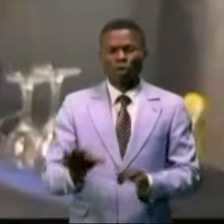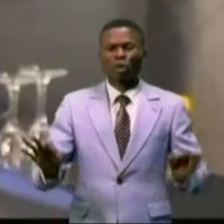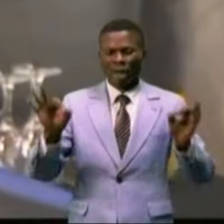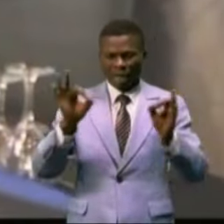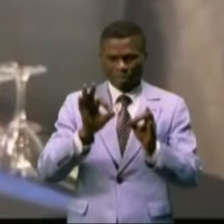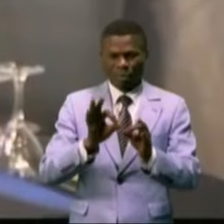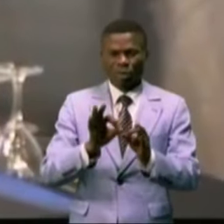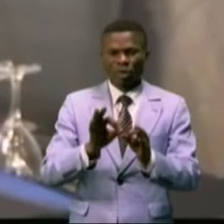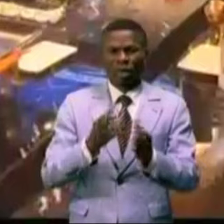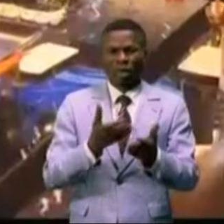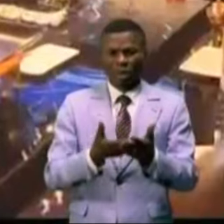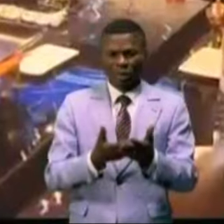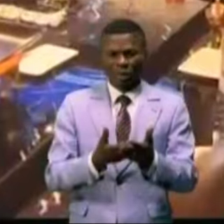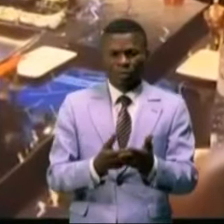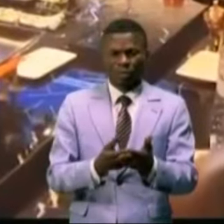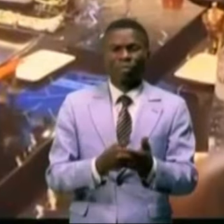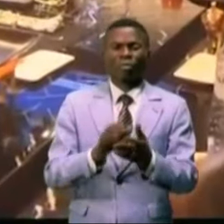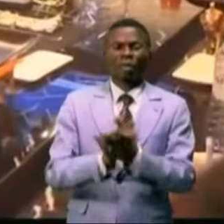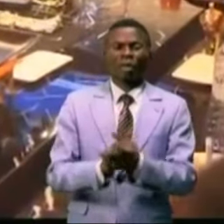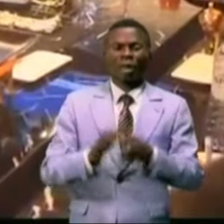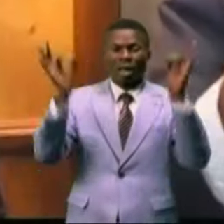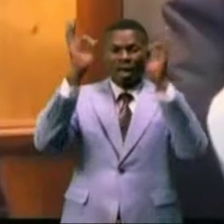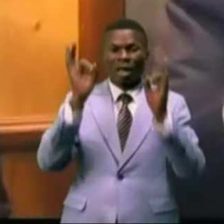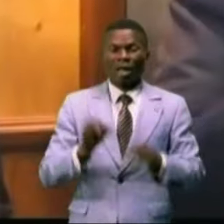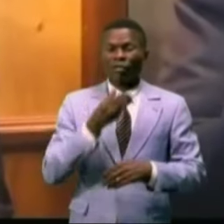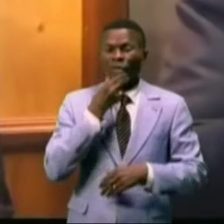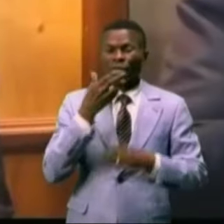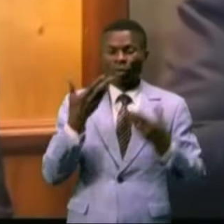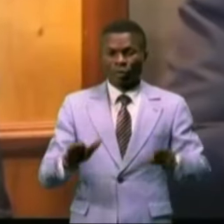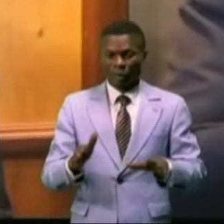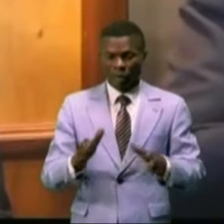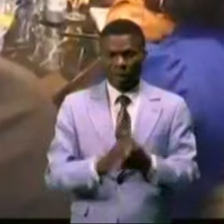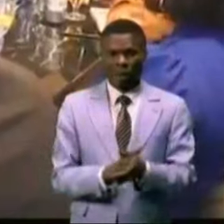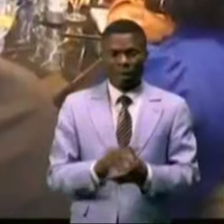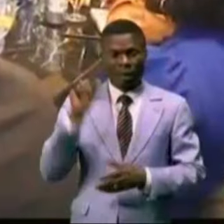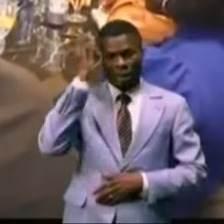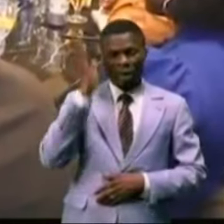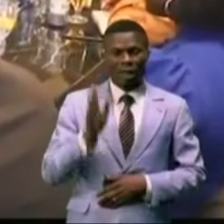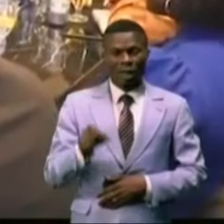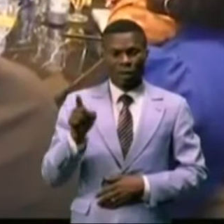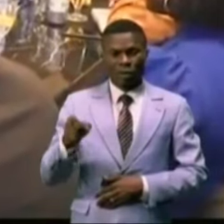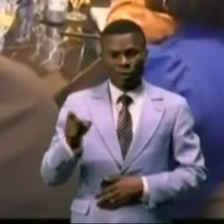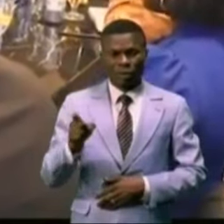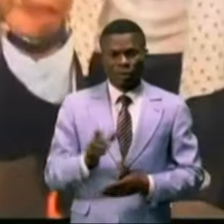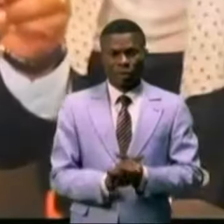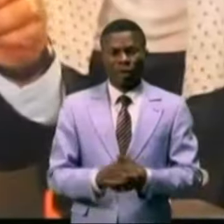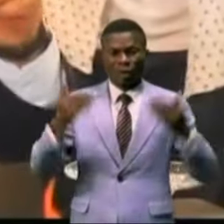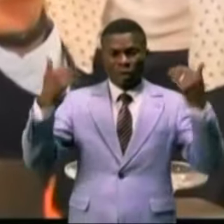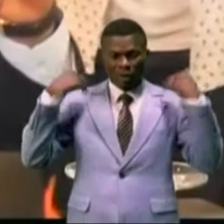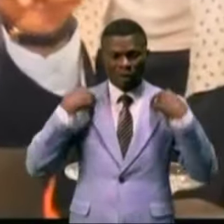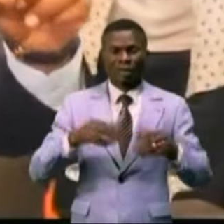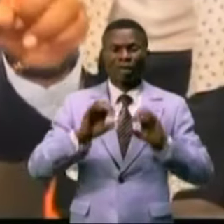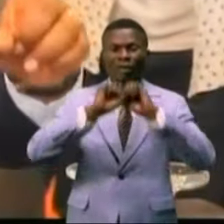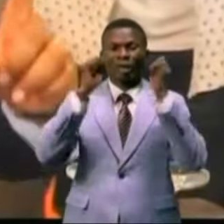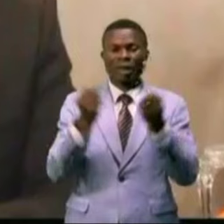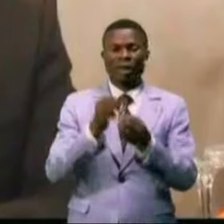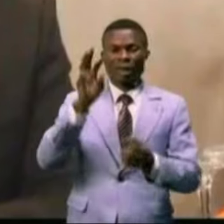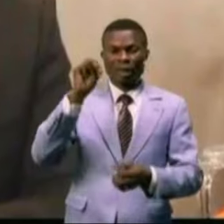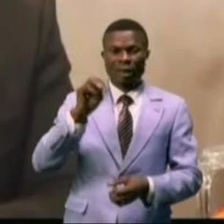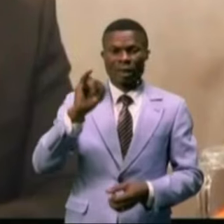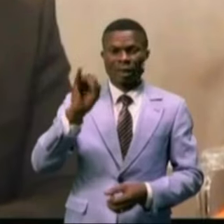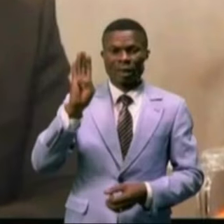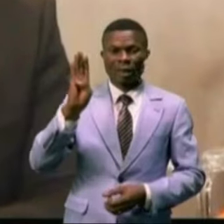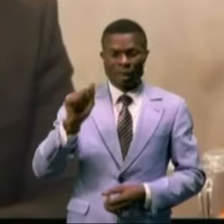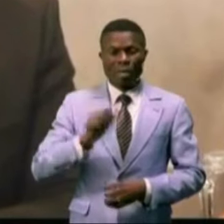viendront. Après ce premier forum de Mbujimayi, les cinq gouverneurs de cet espace et les dirigeants de l'AMIBA se rendront en